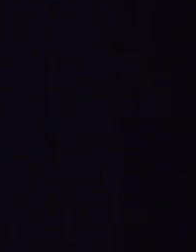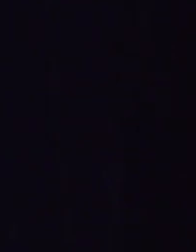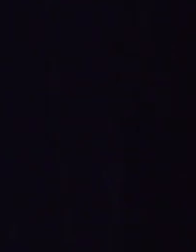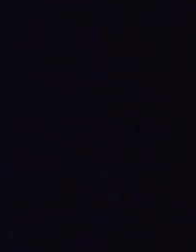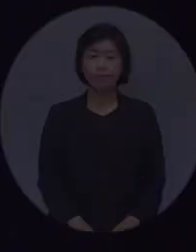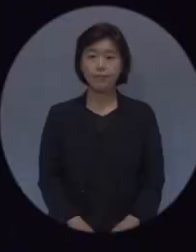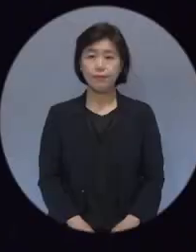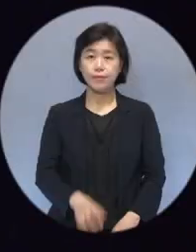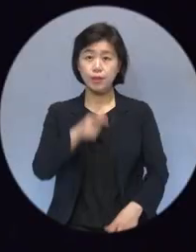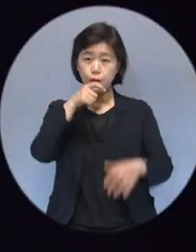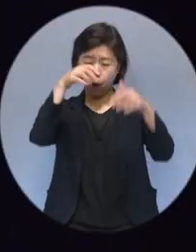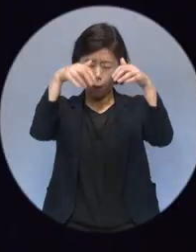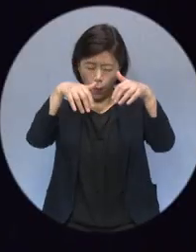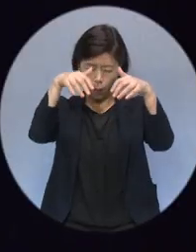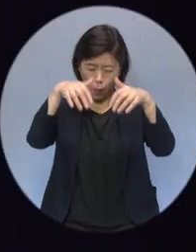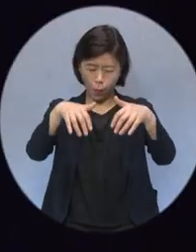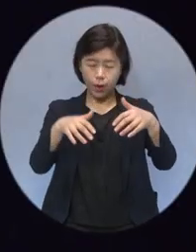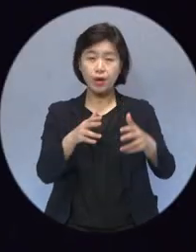소나기 공장